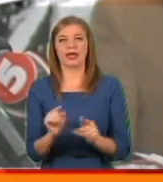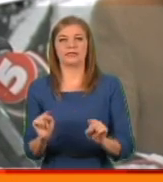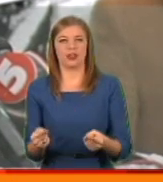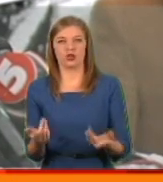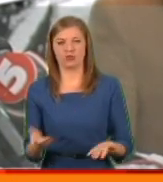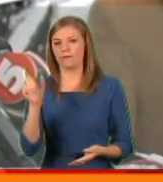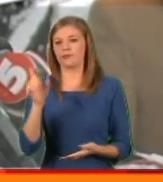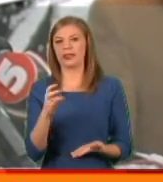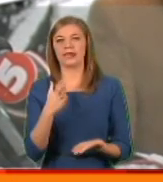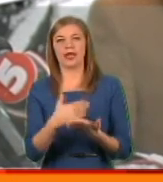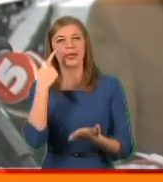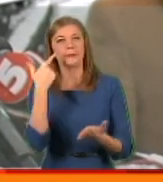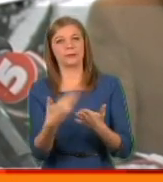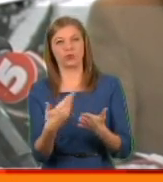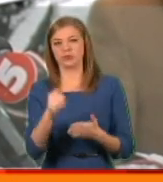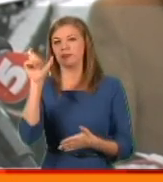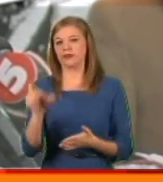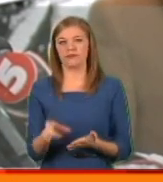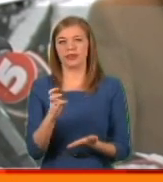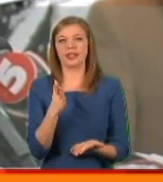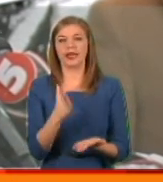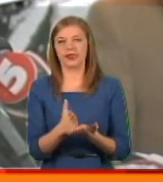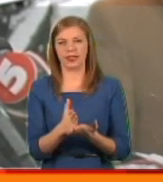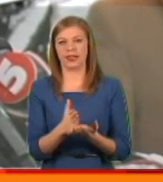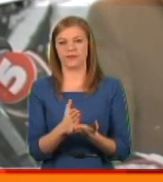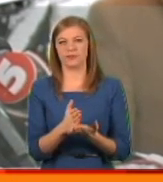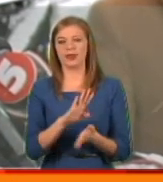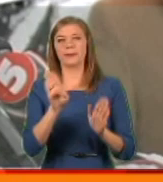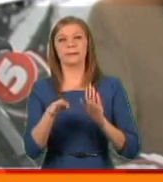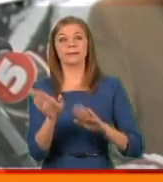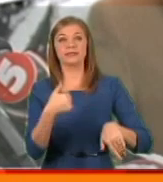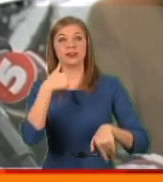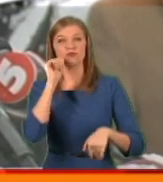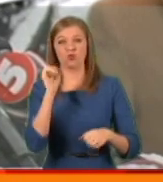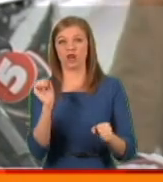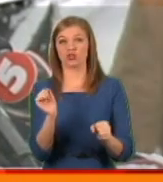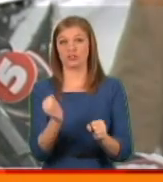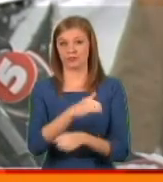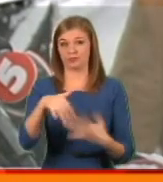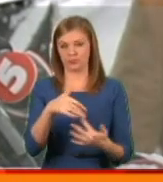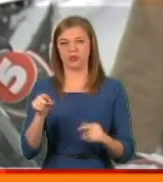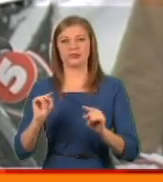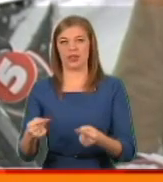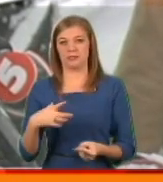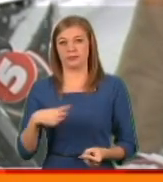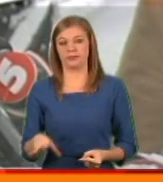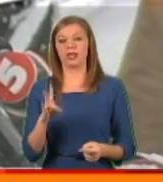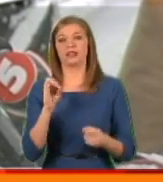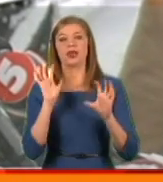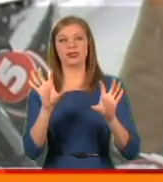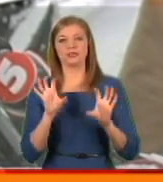заарештованим, він не є підозрюваним і він не є, підкреслюю, після вчорашніх подій затриманим. Відбувалося